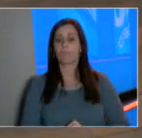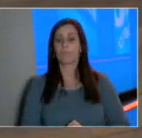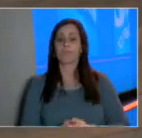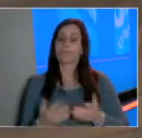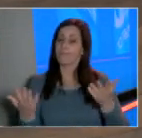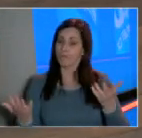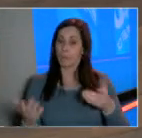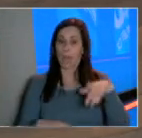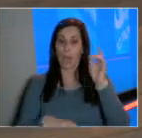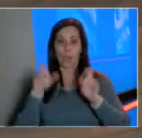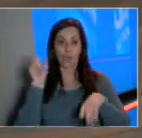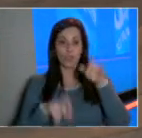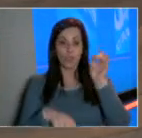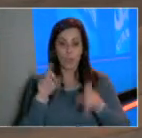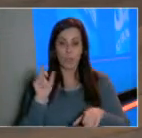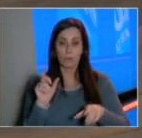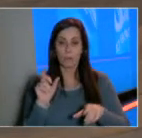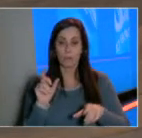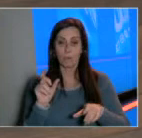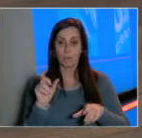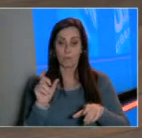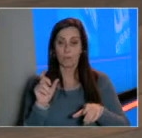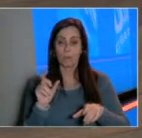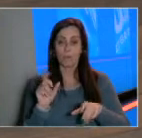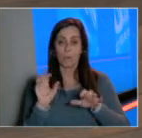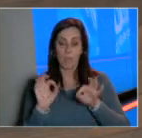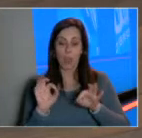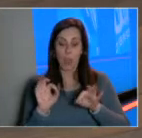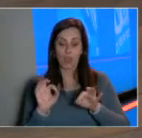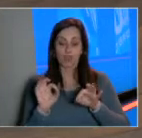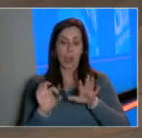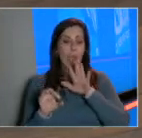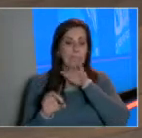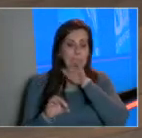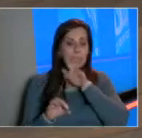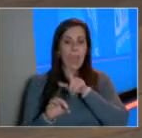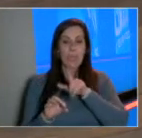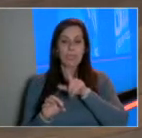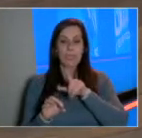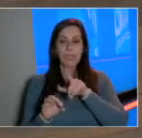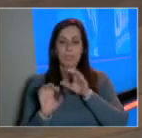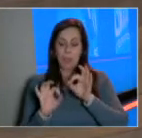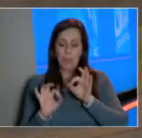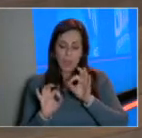מה שנקרא אנשים הסקנה שבמסדרון, שזה הפך להיות למטבע